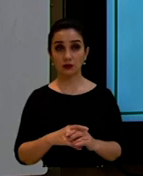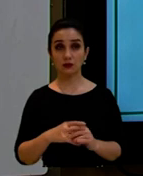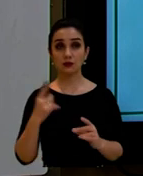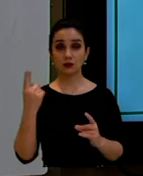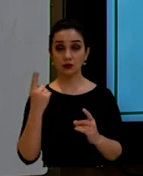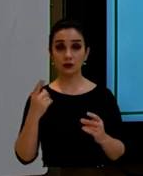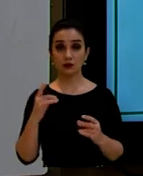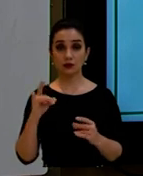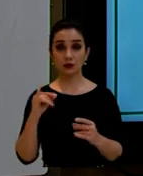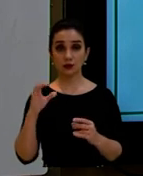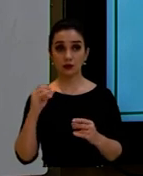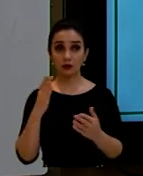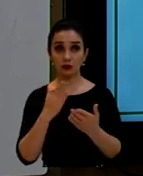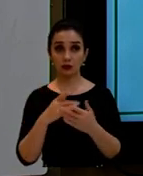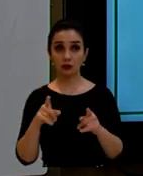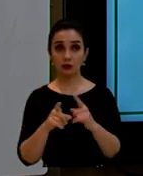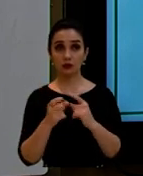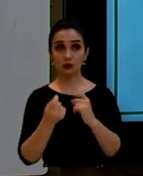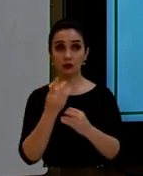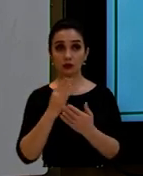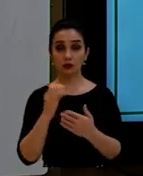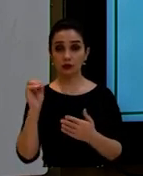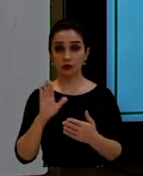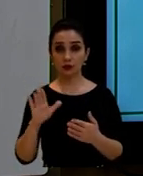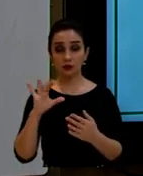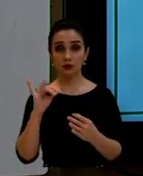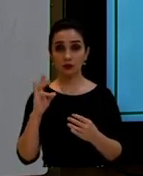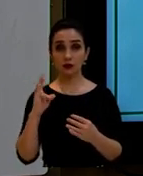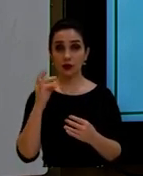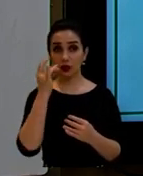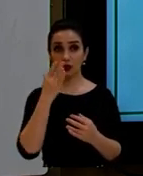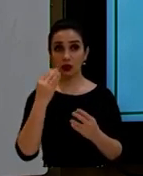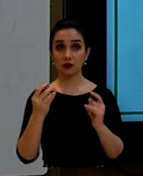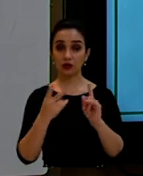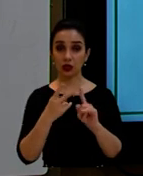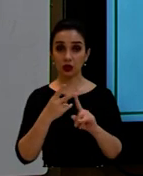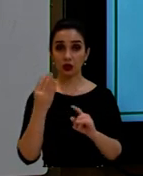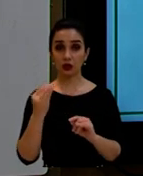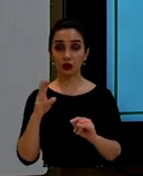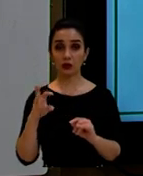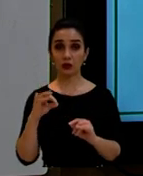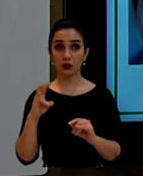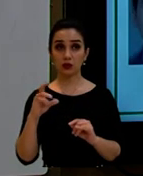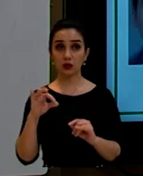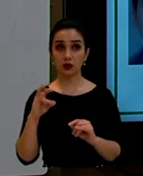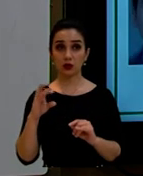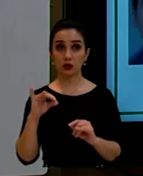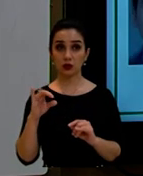Первая раса в дальнейшем превратилась в европоидную и негроидную, а вторая – в монголоидную.